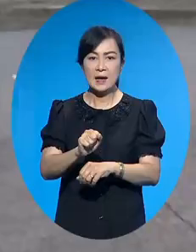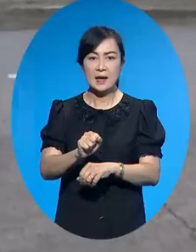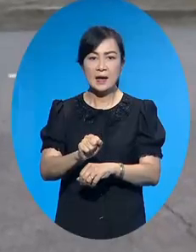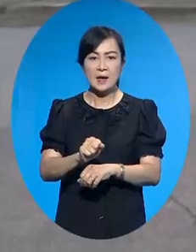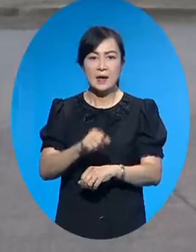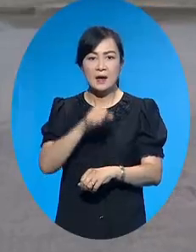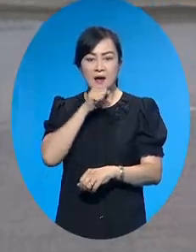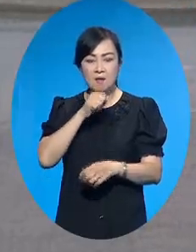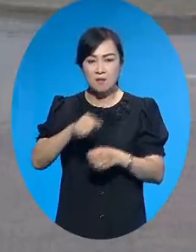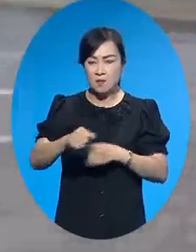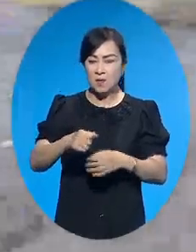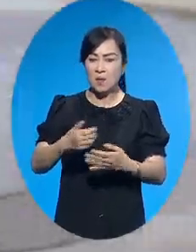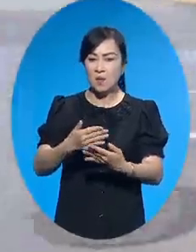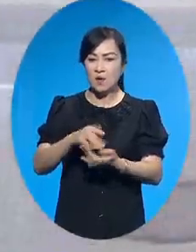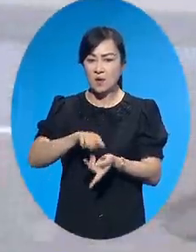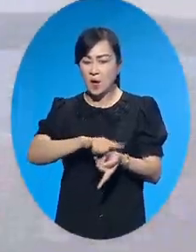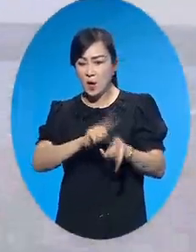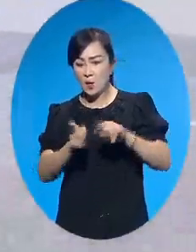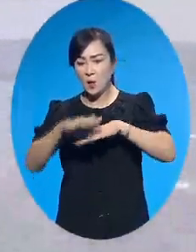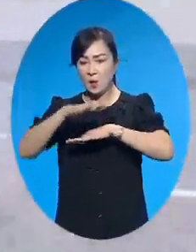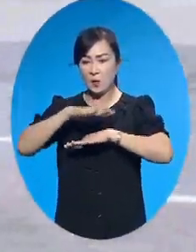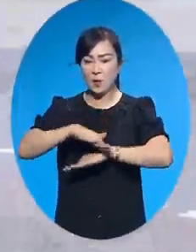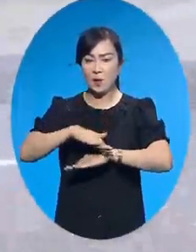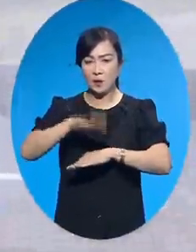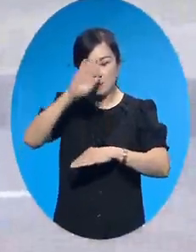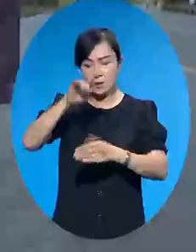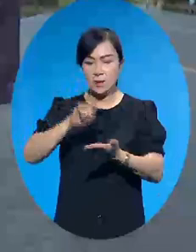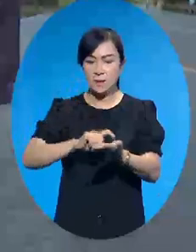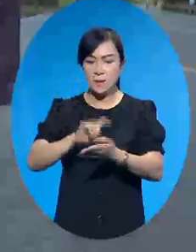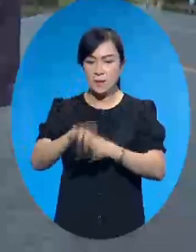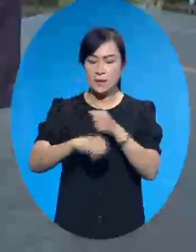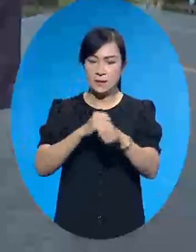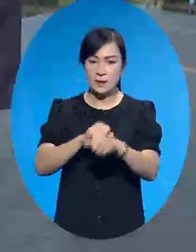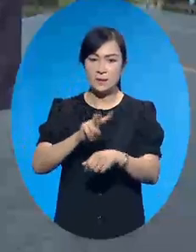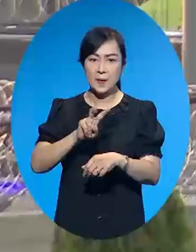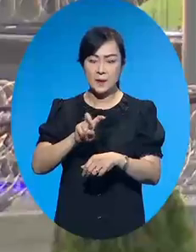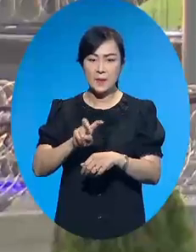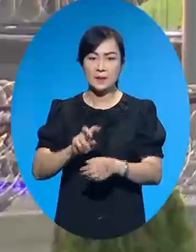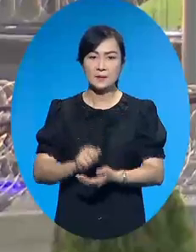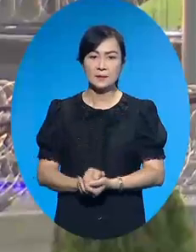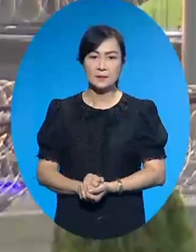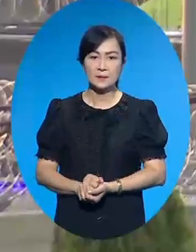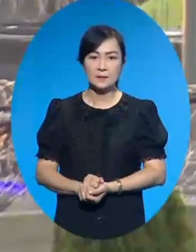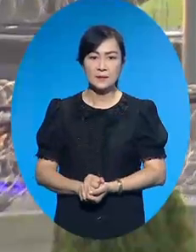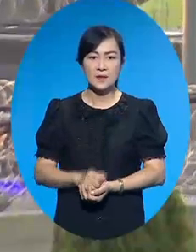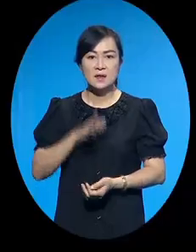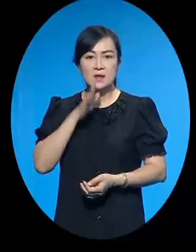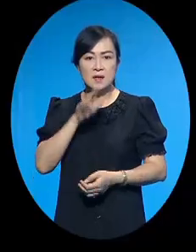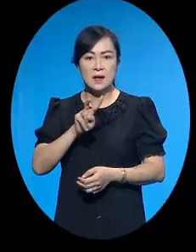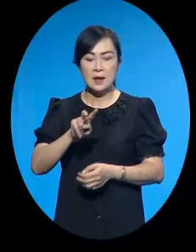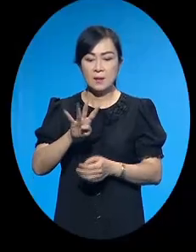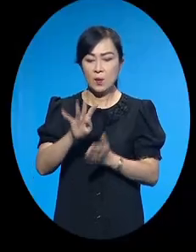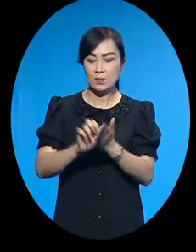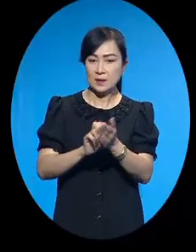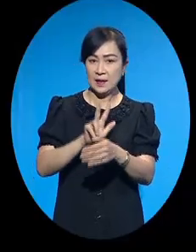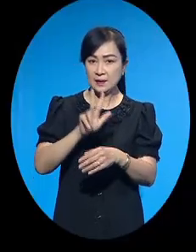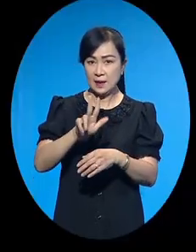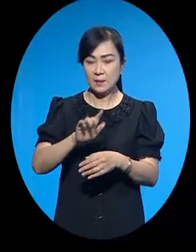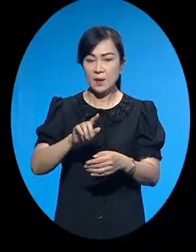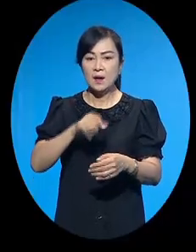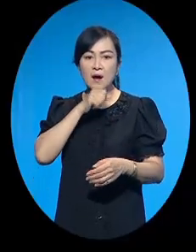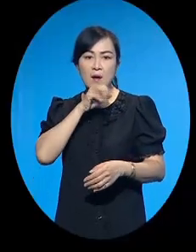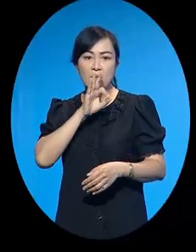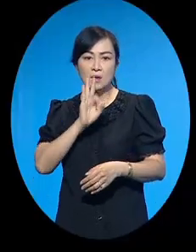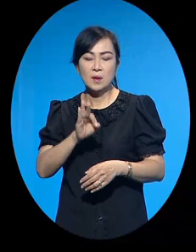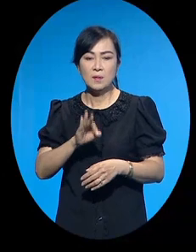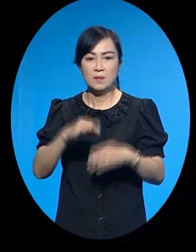buộc ông điều hành một mạng lưới nhằm đảo ngược kết quả bầu cử Tổng thống Mỹ năm 2020 ở bang này. Hôm thứ Năm 24 tháng 8, cựu Tổng thống Trump đã